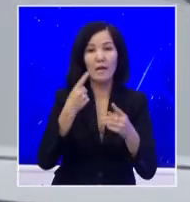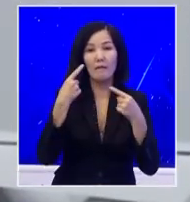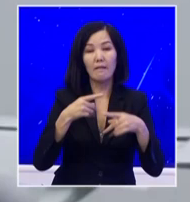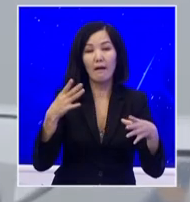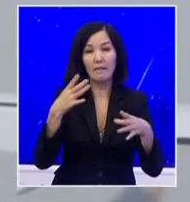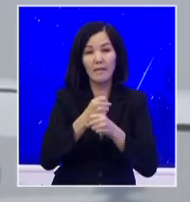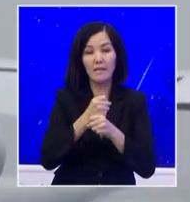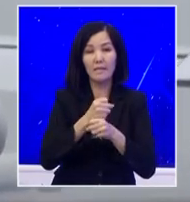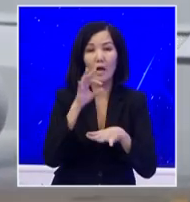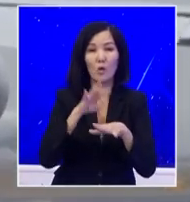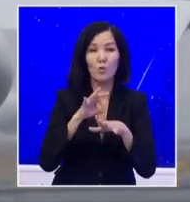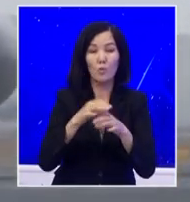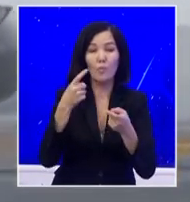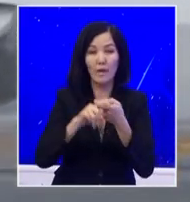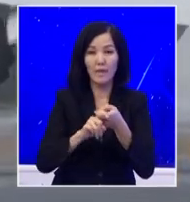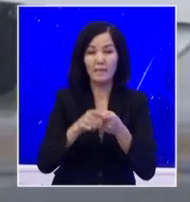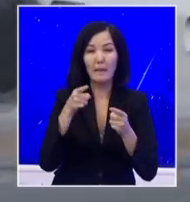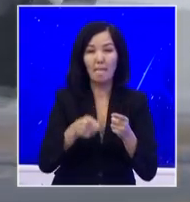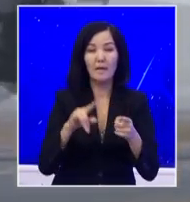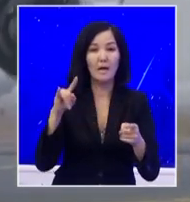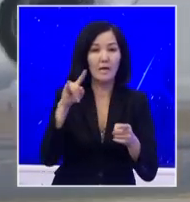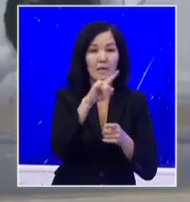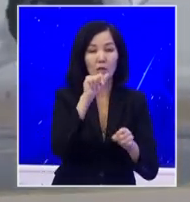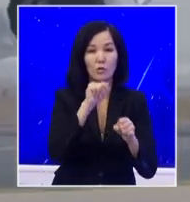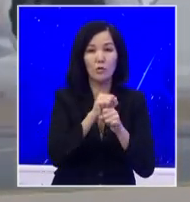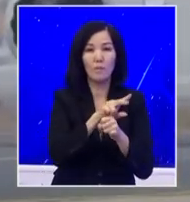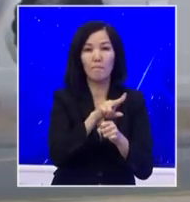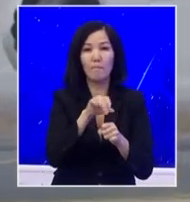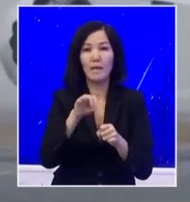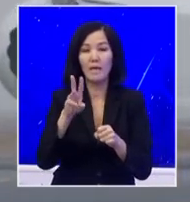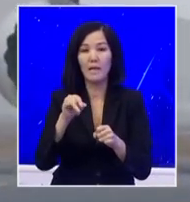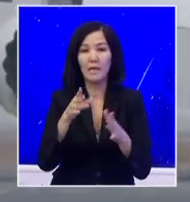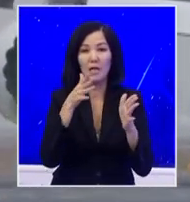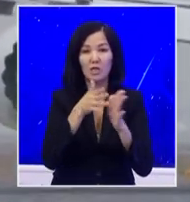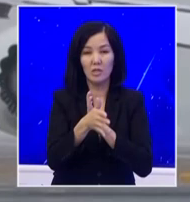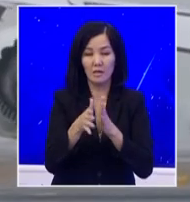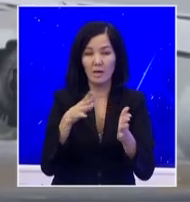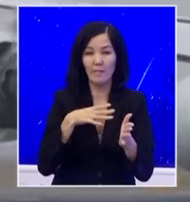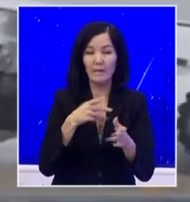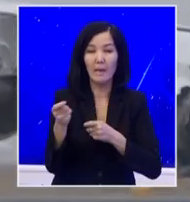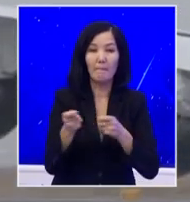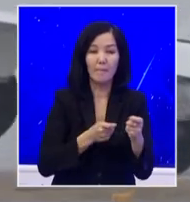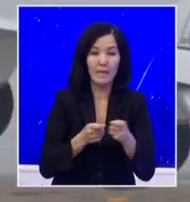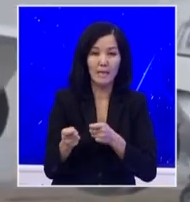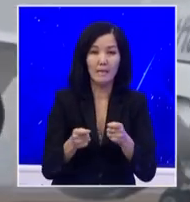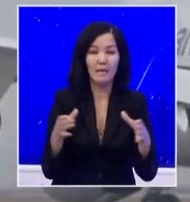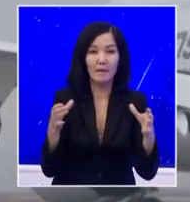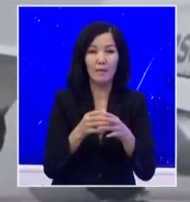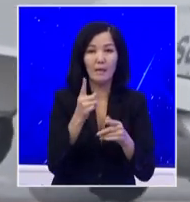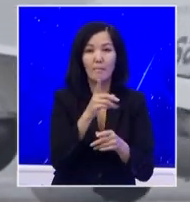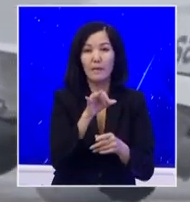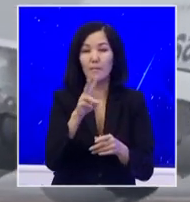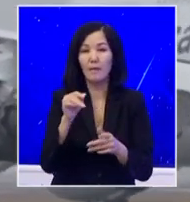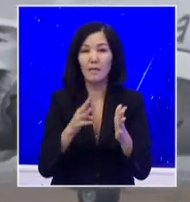ұшырауына пандемия себеп. Мыңдаған рейсі ұшпай, миллиардтаған еуро шығынға батты. Тек билеттер үшін компания